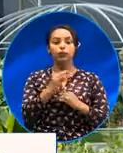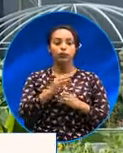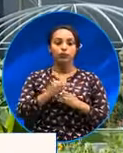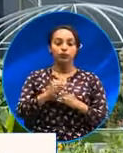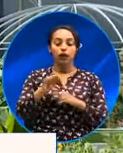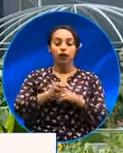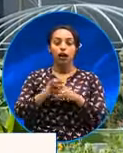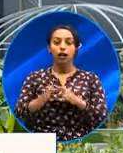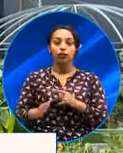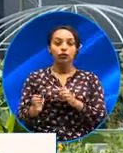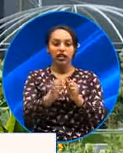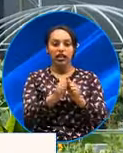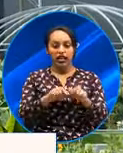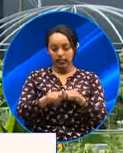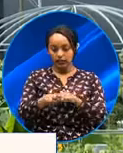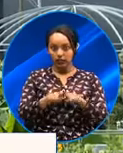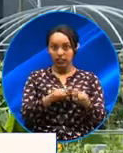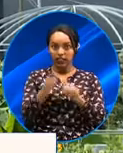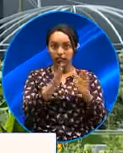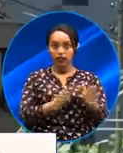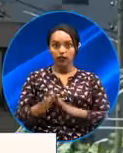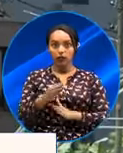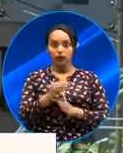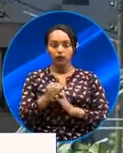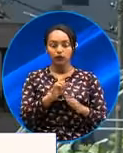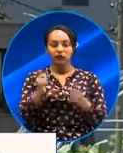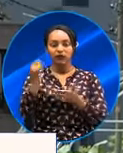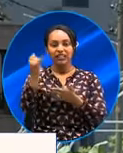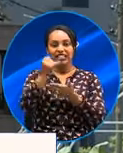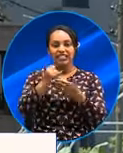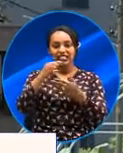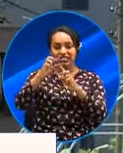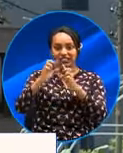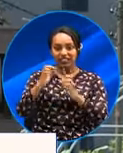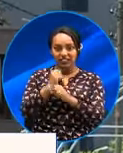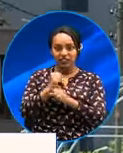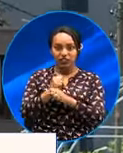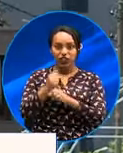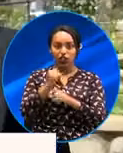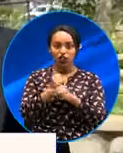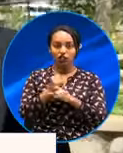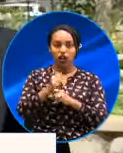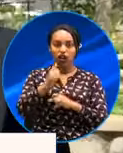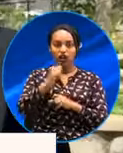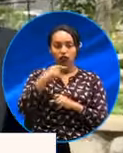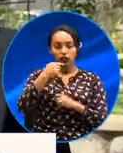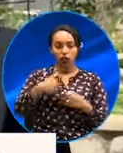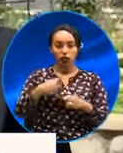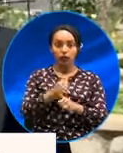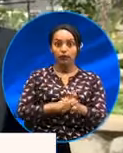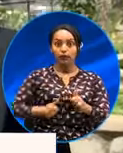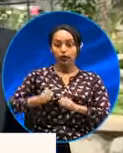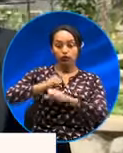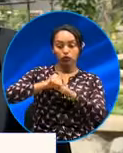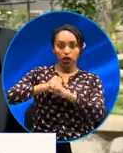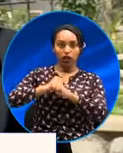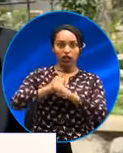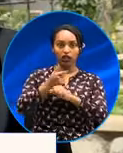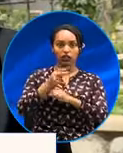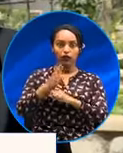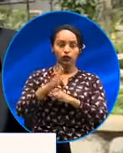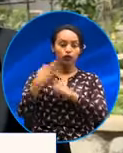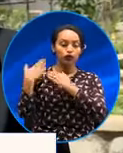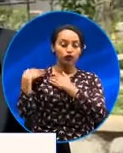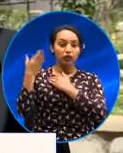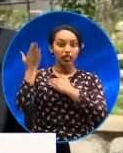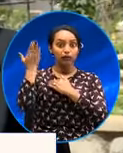በቤተሰቦቻቸውና በባለሙያዎች የጋራ ስምምነት እንደተዘጋጀና እንደተቀረጸ ኢንጂነር አያልነሽ ይናገራሉ። በቀድሞ መከላከያ